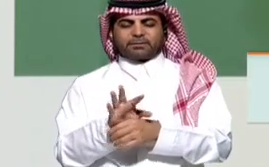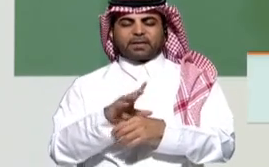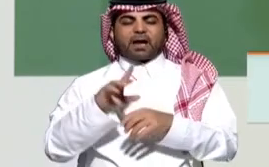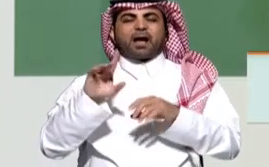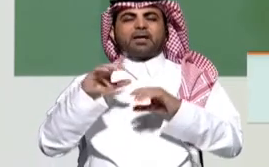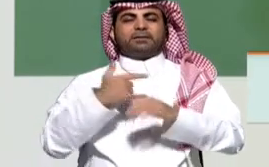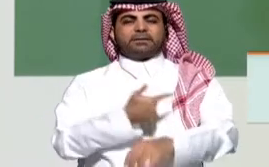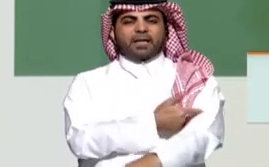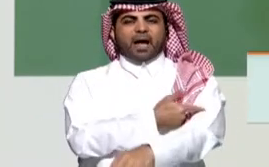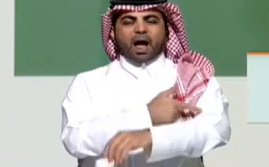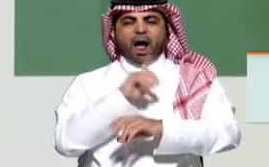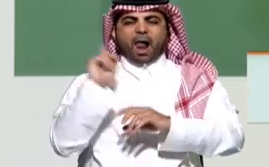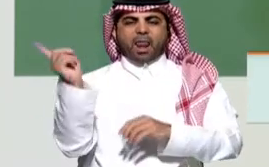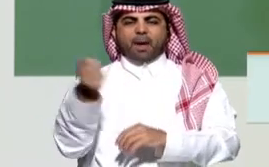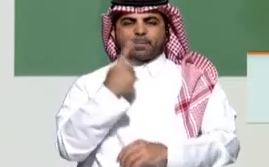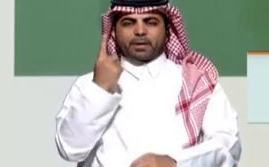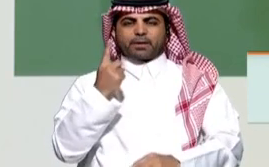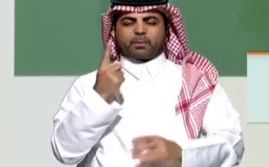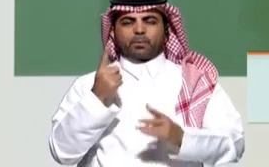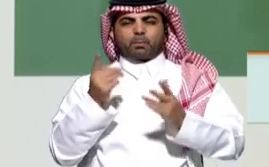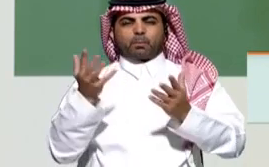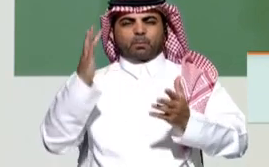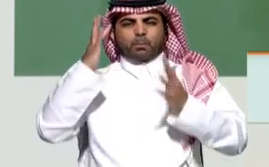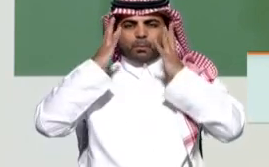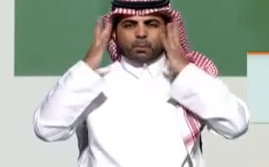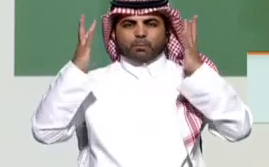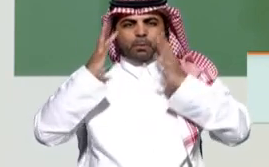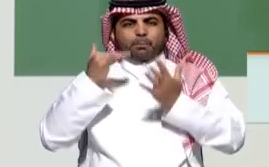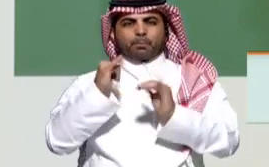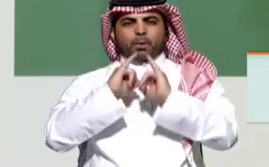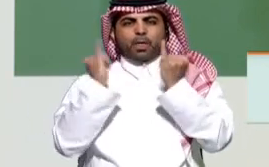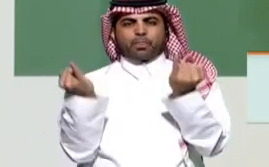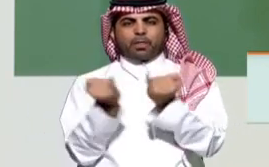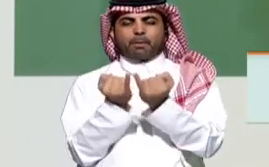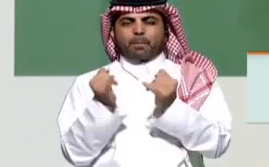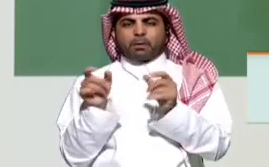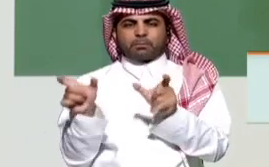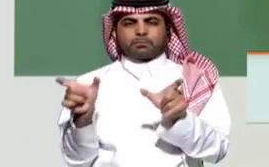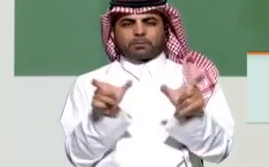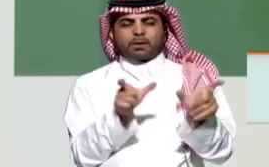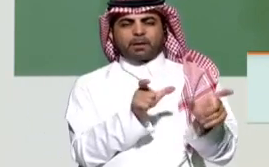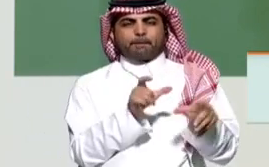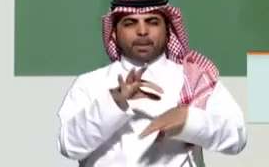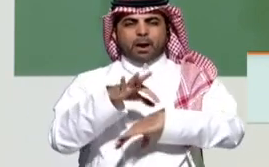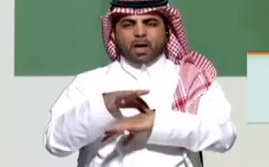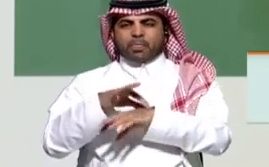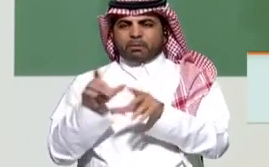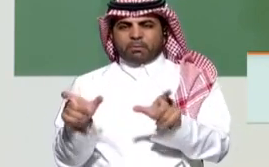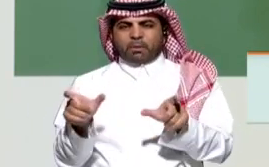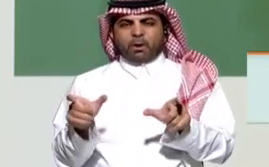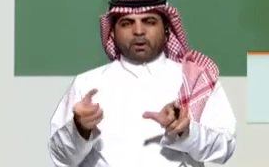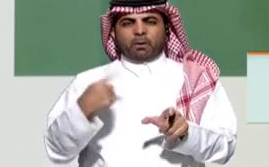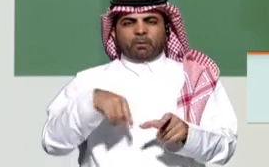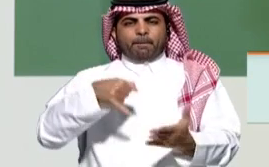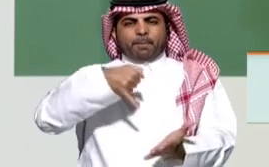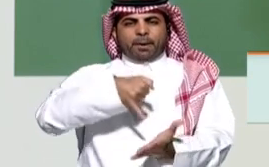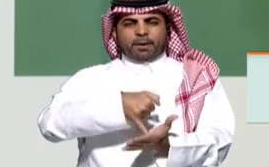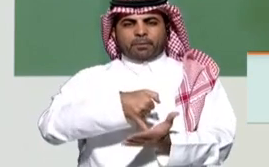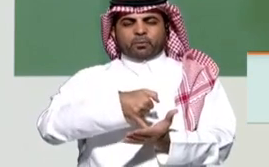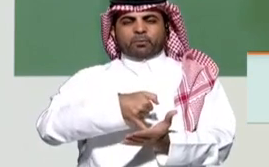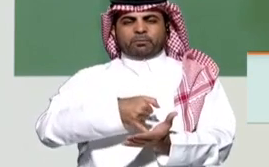العالمية والتوصيات من المنظمات المعنية بالوقاية ومكافحة الأمراض، ومركزنا